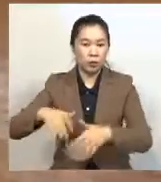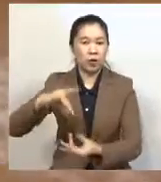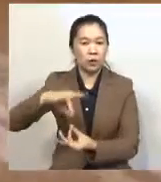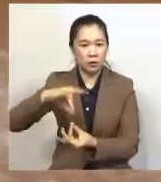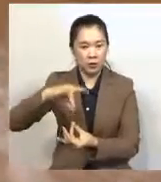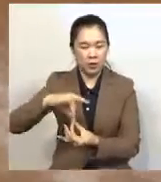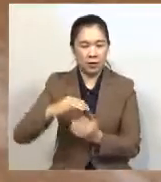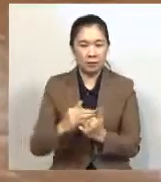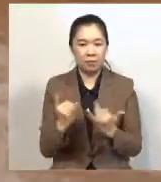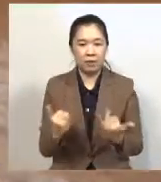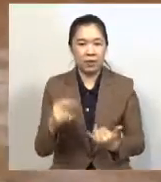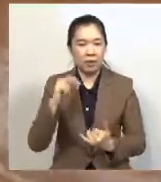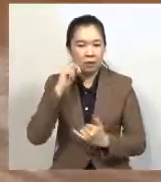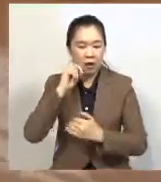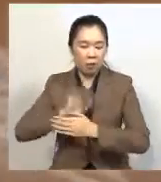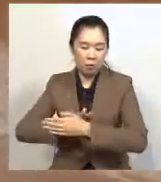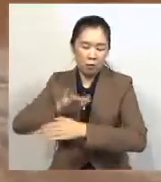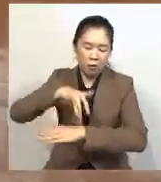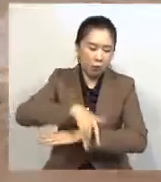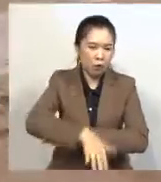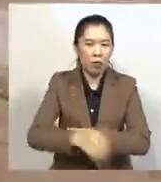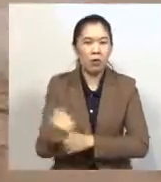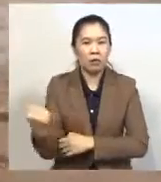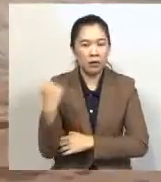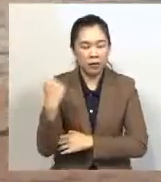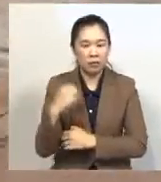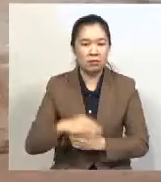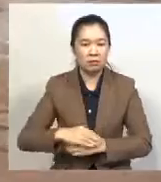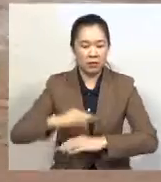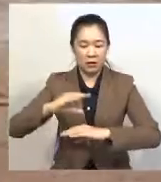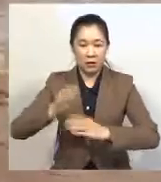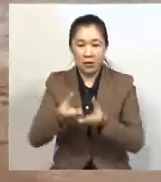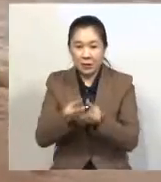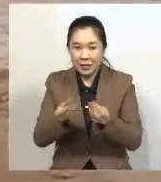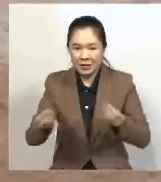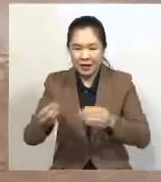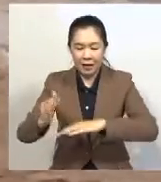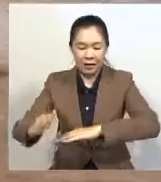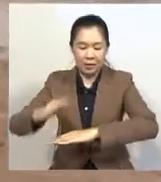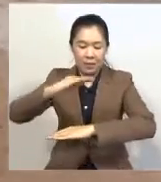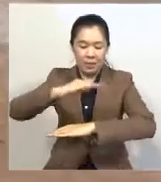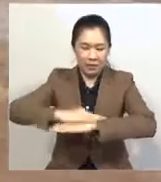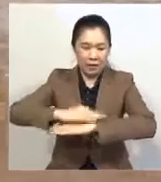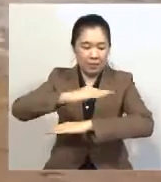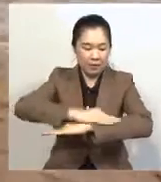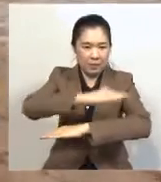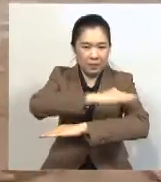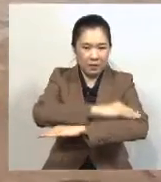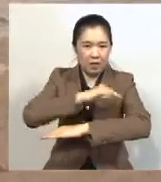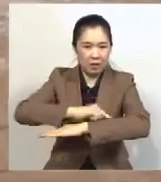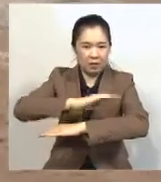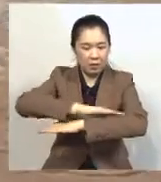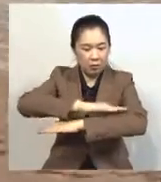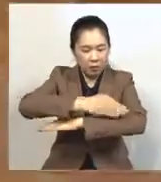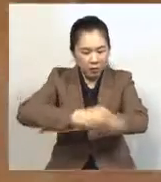ยได้ถูกกระแสน้ำซัดกระแทกอย่างรุนแรงนะคะทำให้กระสอบทรายที่วางเสริมไว้บนผนังกั้นน้ำระยะยาว